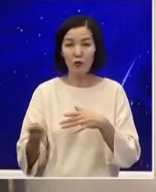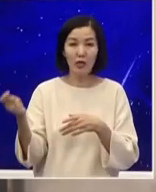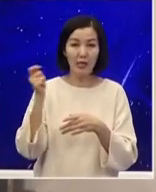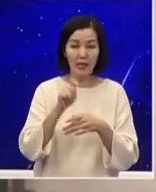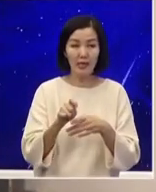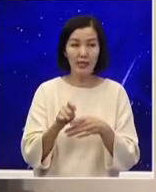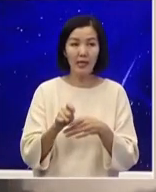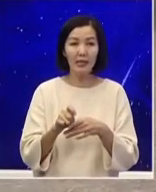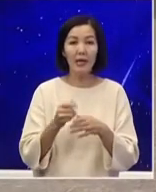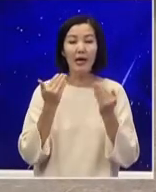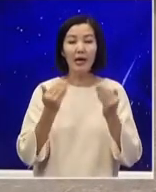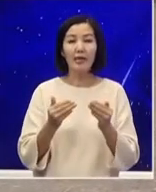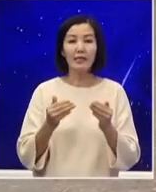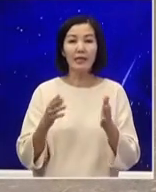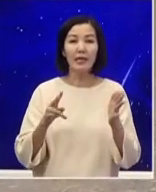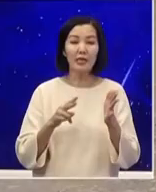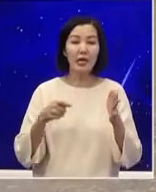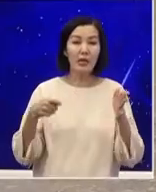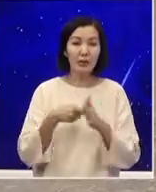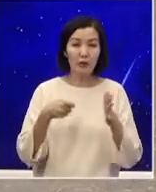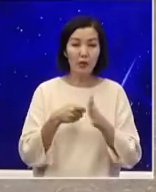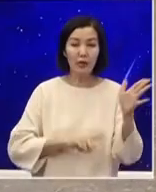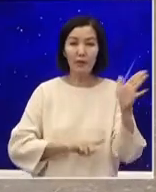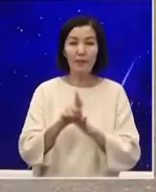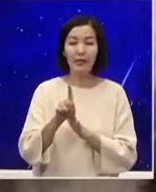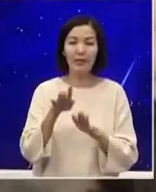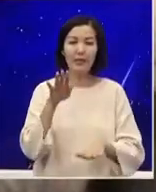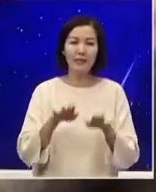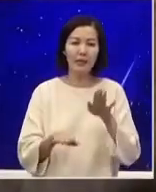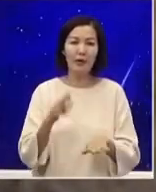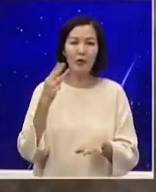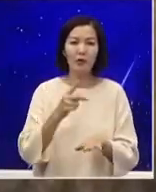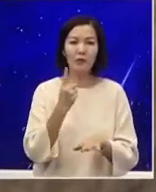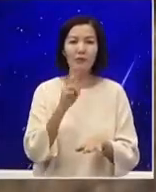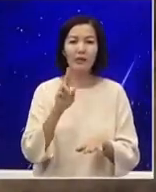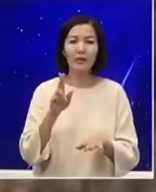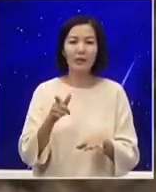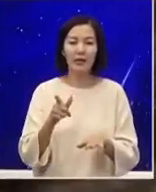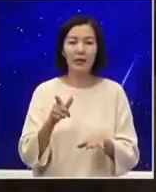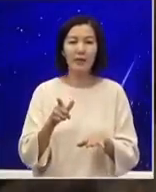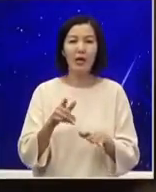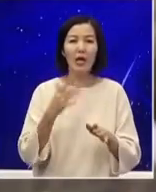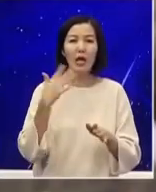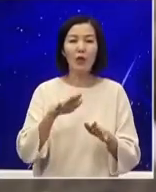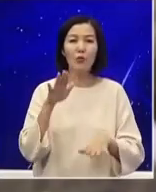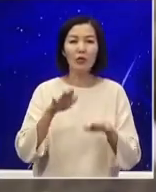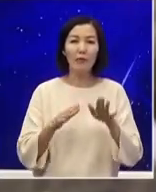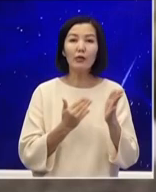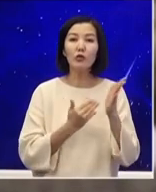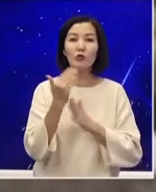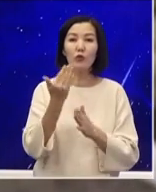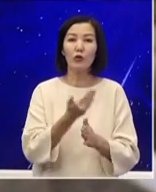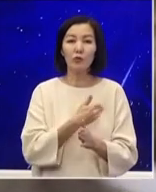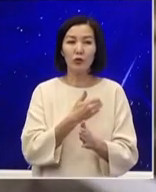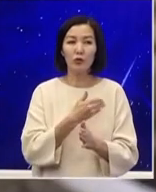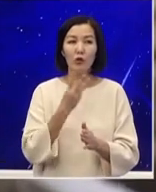еркек тоқтыны бөліп, жем шөпке қойды. Ірілерінің тірі салмағы қазір 31 келі. 50-ден асырмақшы. Біз енді былтыр